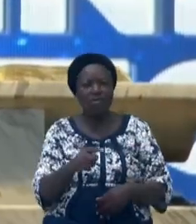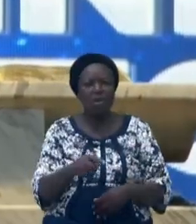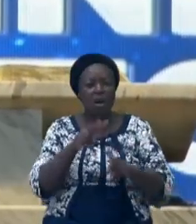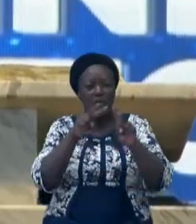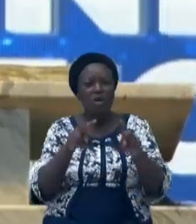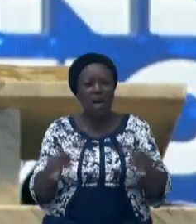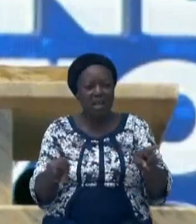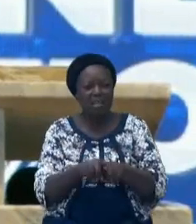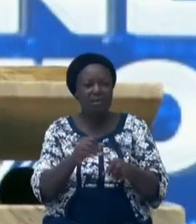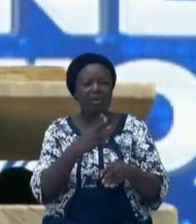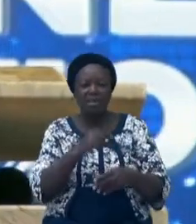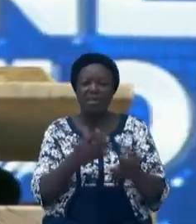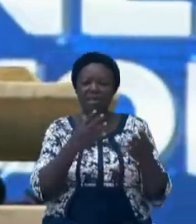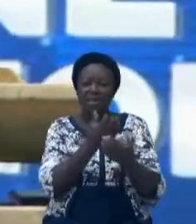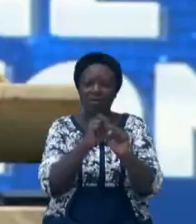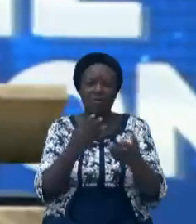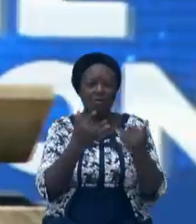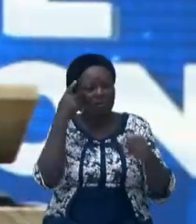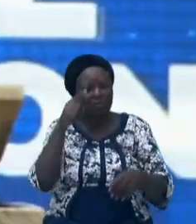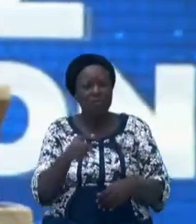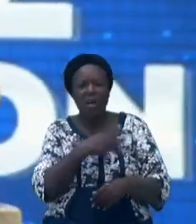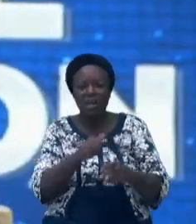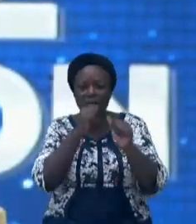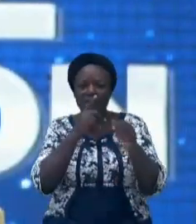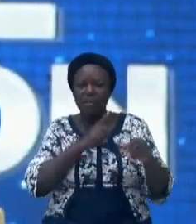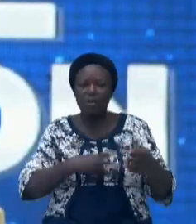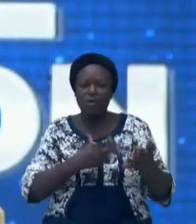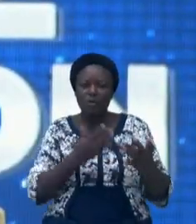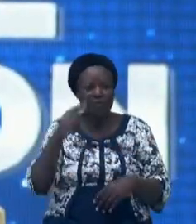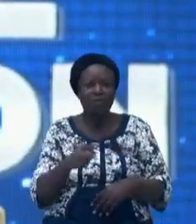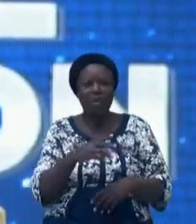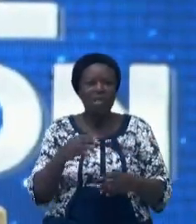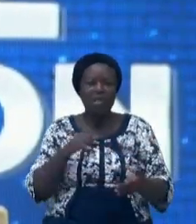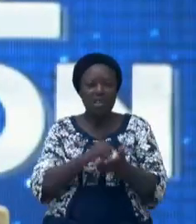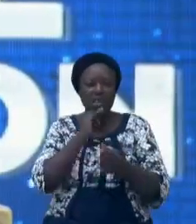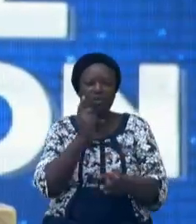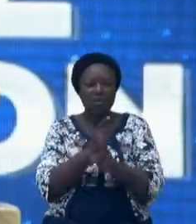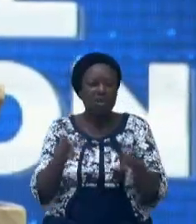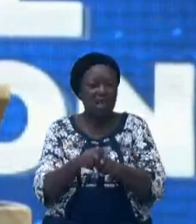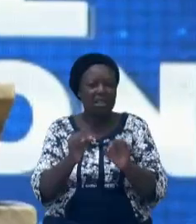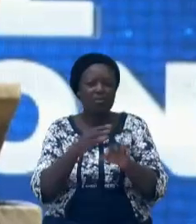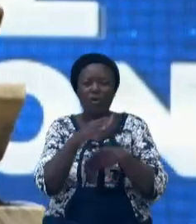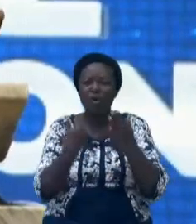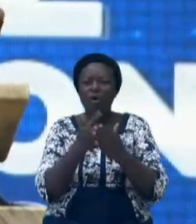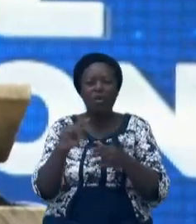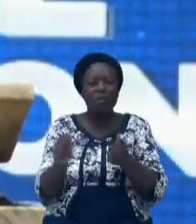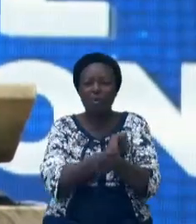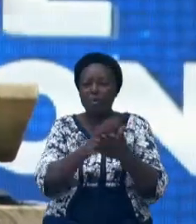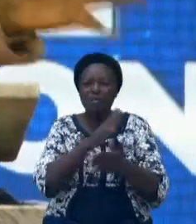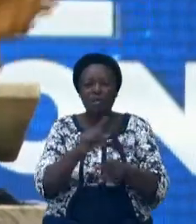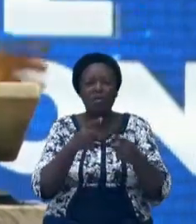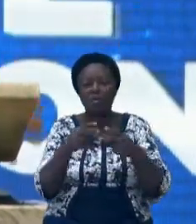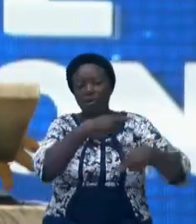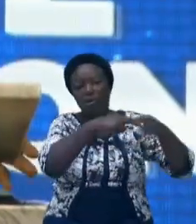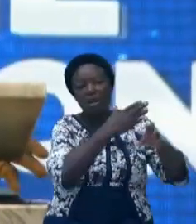c'est comme si une bénédiction pour toi aujourd'hui c'est comme si à le sale qui t'attend aujourd'hui c'est comme si toutes les